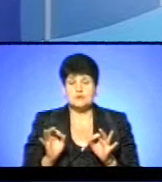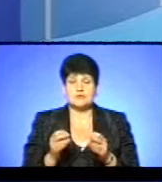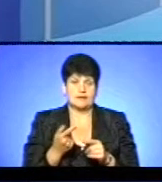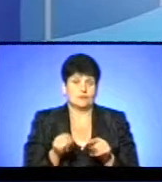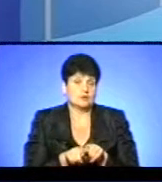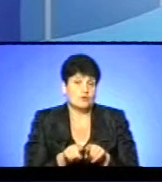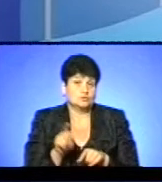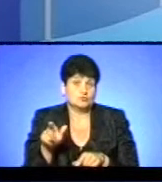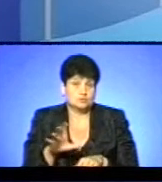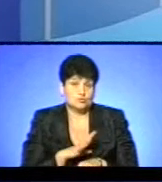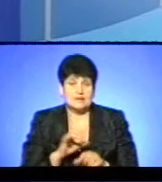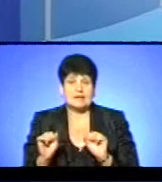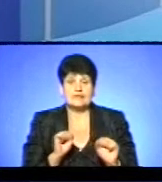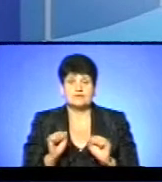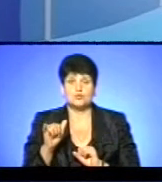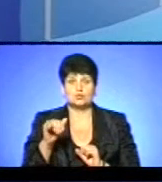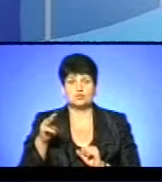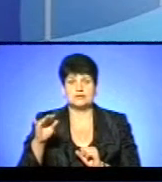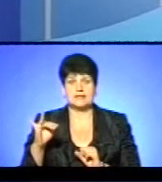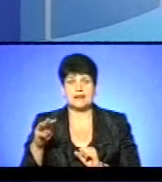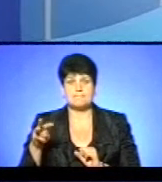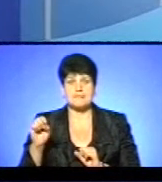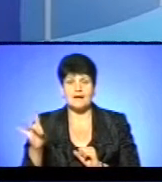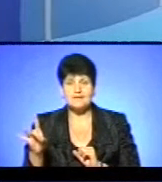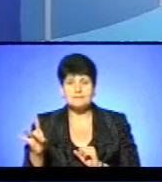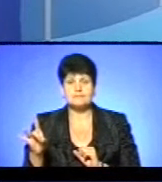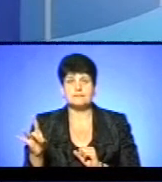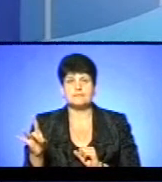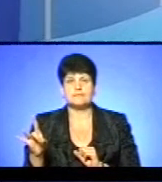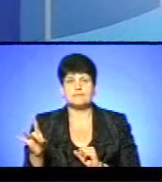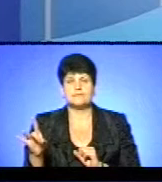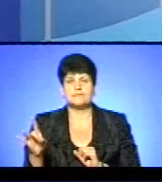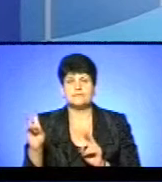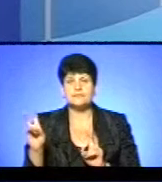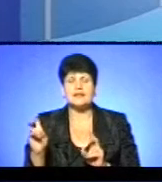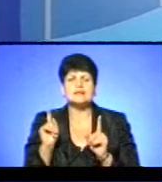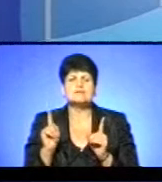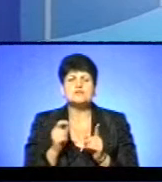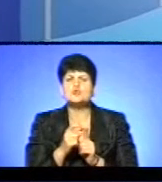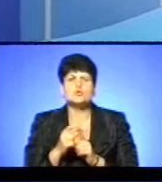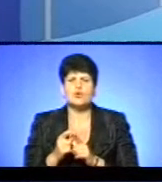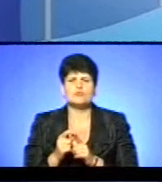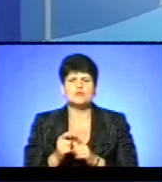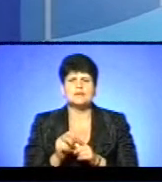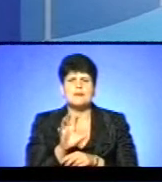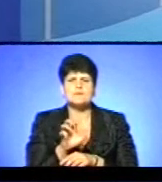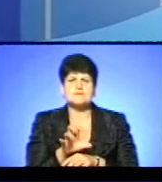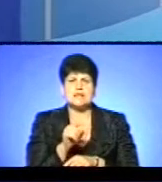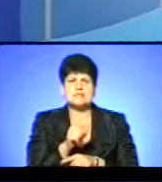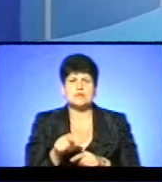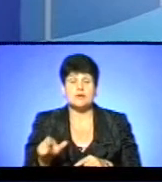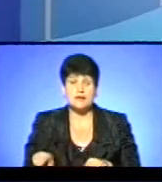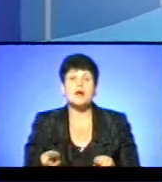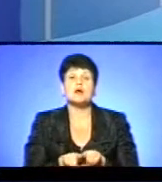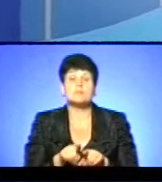проходили, то, наприклад, керівництво УТМРу, ну, жодним там, навіть словом, натяком не посварили цих людей. Тобто, люди, як працювали